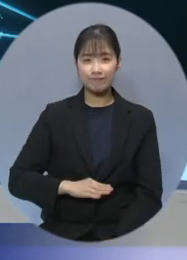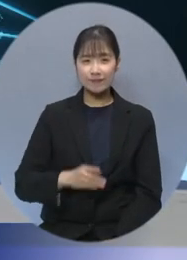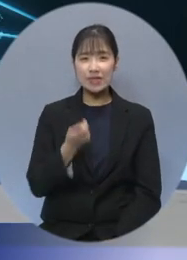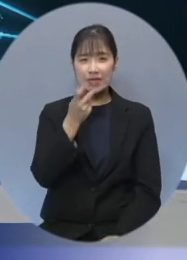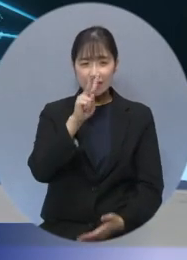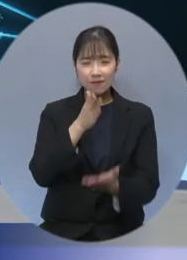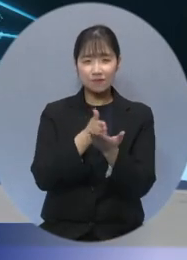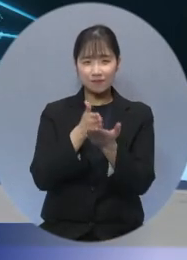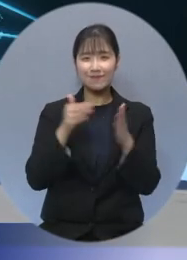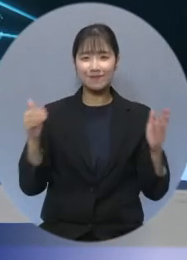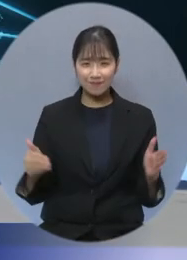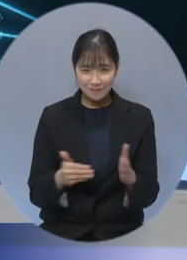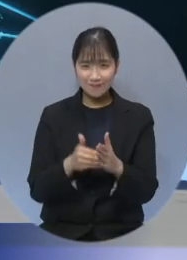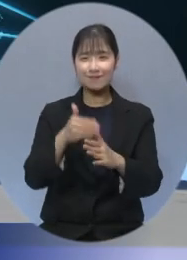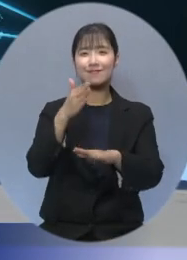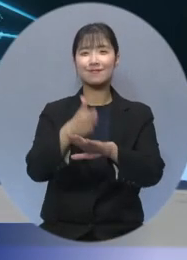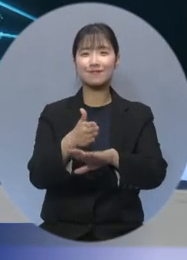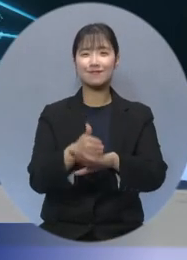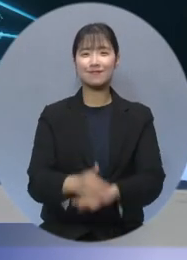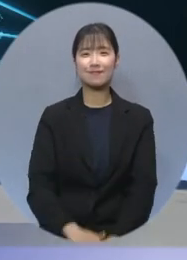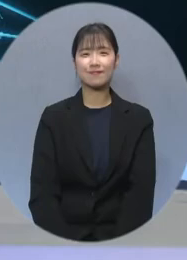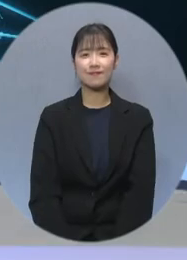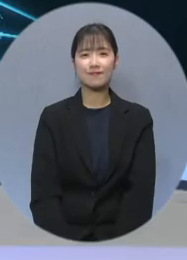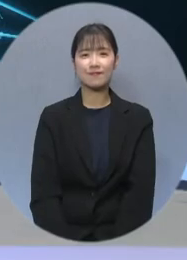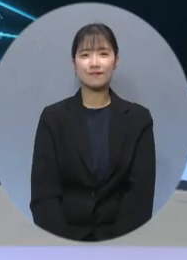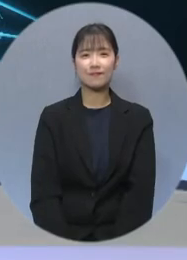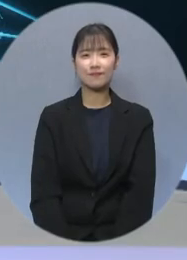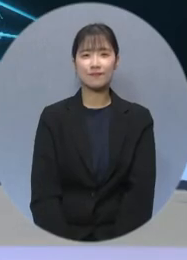마칩니다 시청해주신 여러분 고맙습니다